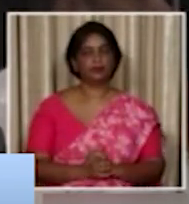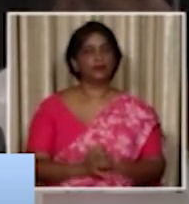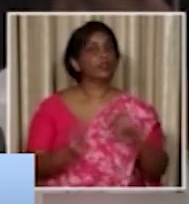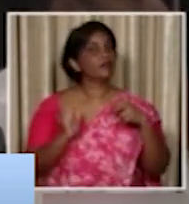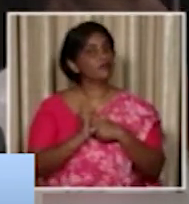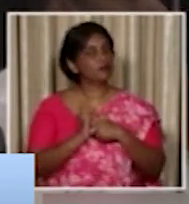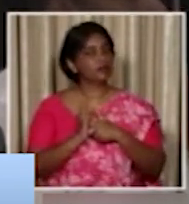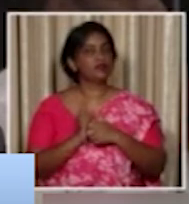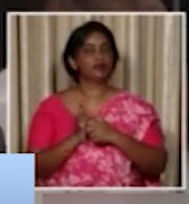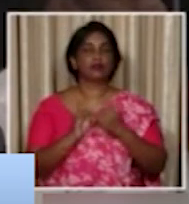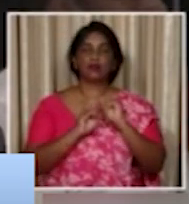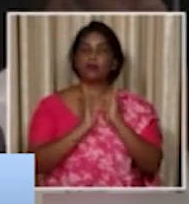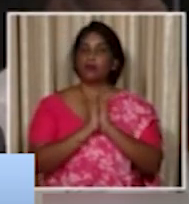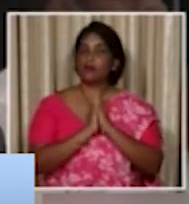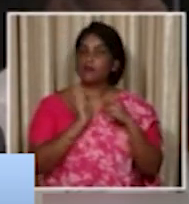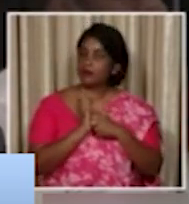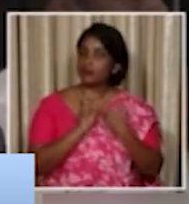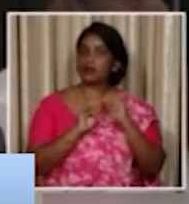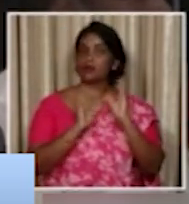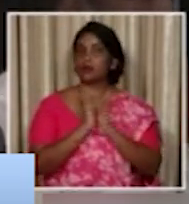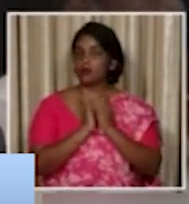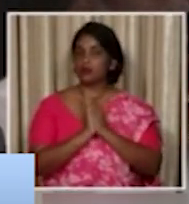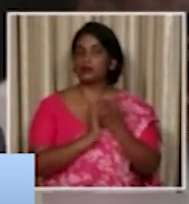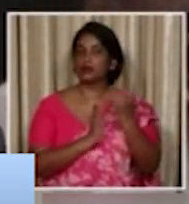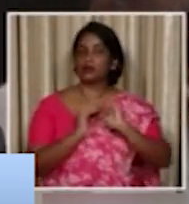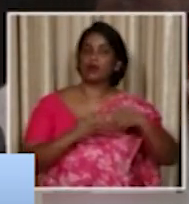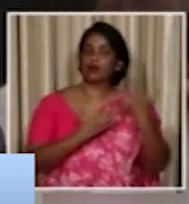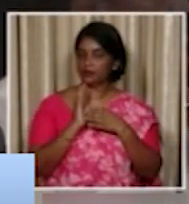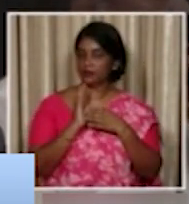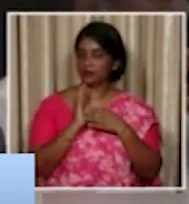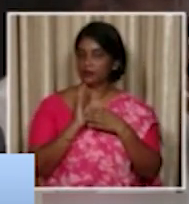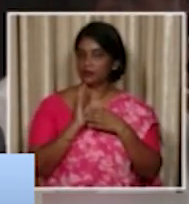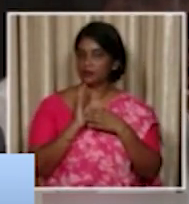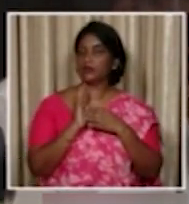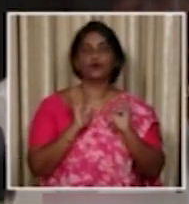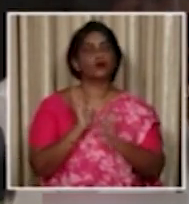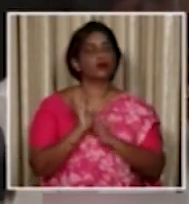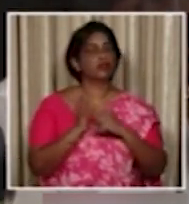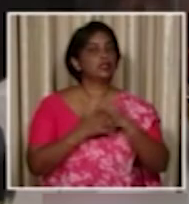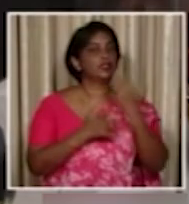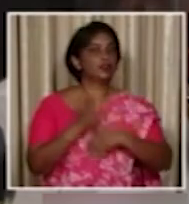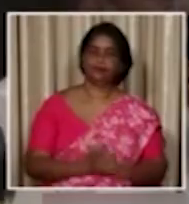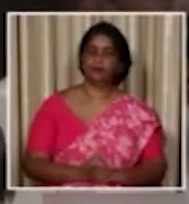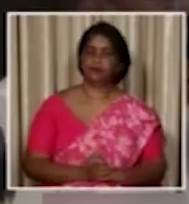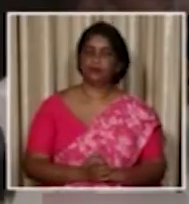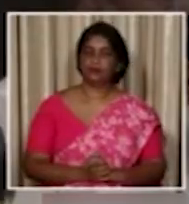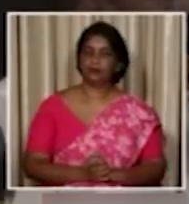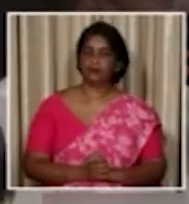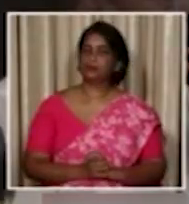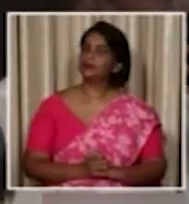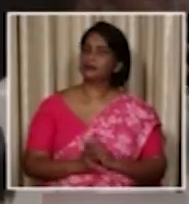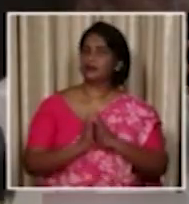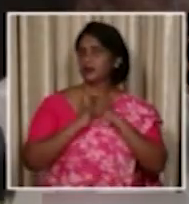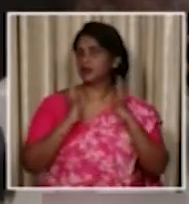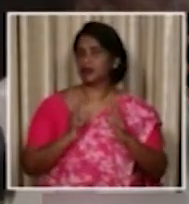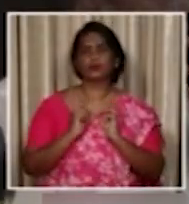සහ විදේශ ගමන් පළපත්‍ර අයදුම් කිරීමේ සේවා බැහැරින් ලබා ගැනීම පිළිබඳ කාර්ක සභාවේ වාර්තාව මම ඉදිරිපත් කරනවා. බොහෝ ගැටලු